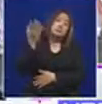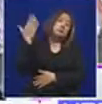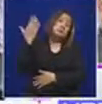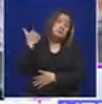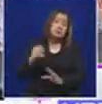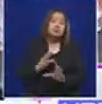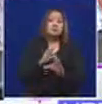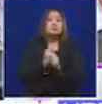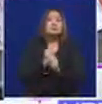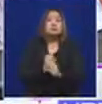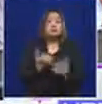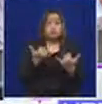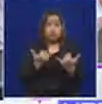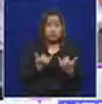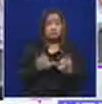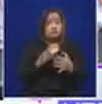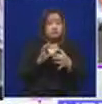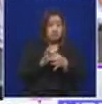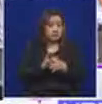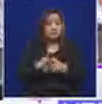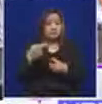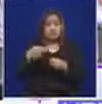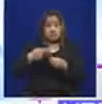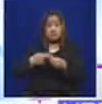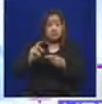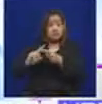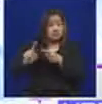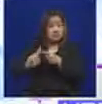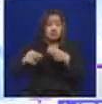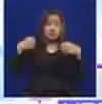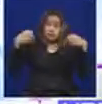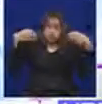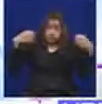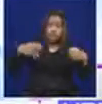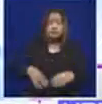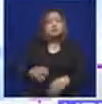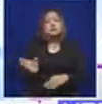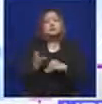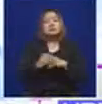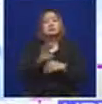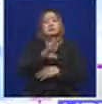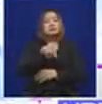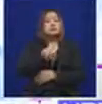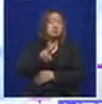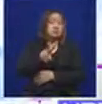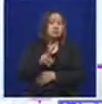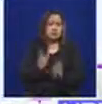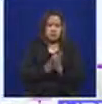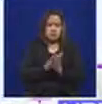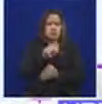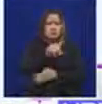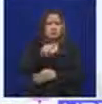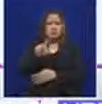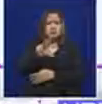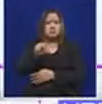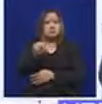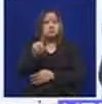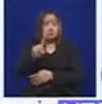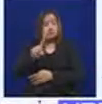าพลังงานสำเร็จรูปทุกชนิดเฉลี่ยเพิ่มขึ้นร้อยละ 4.2 หรือว่าประมาณ 131.6 ล้าน